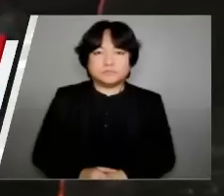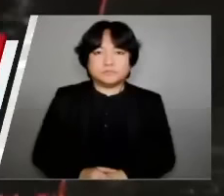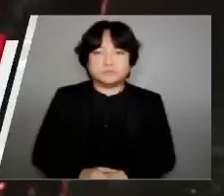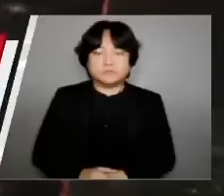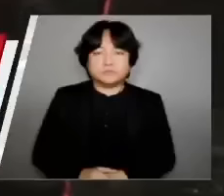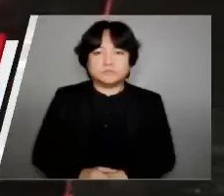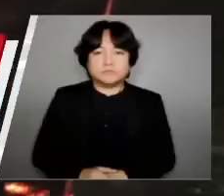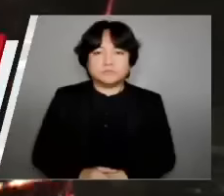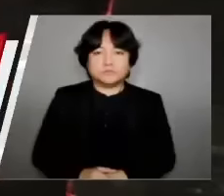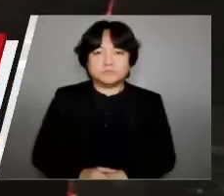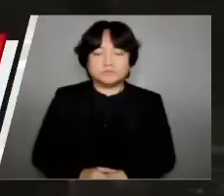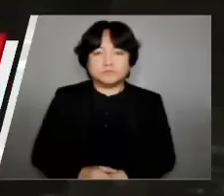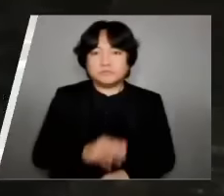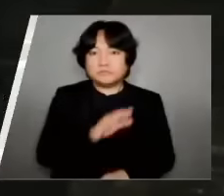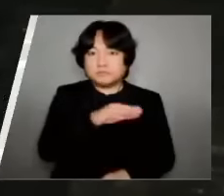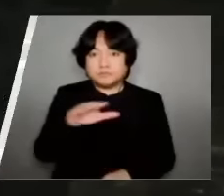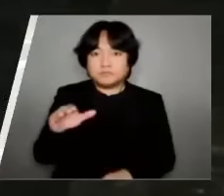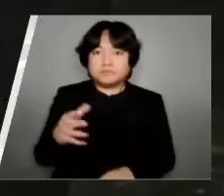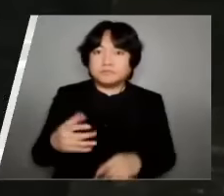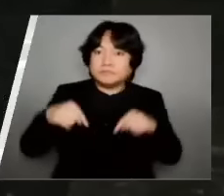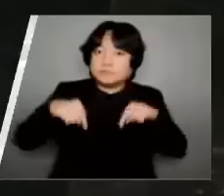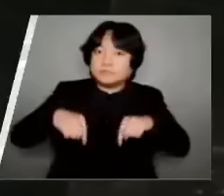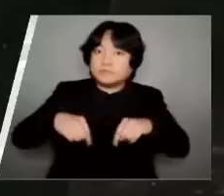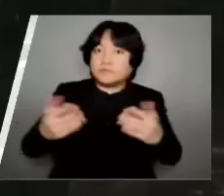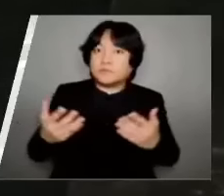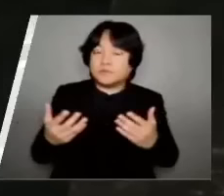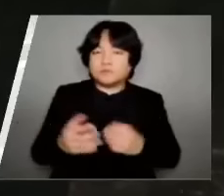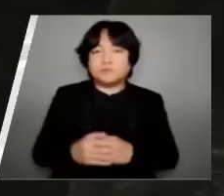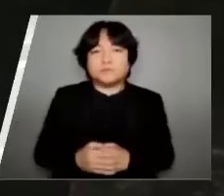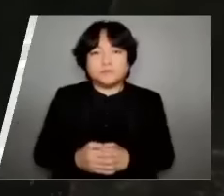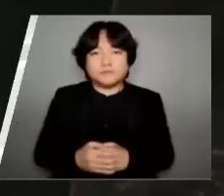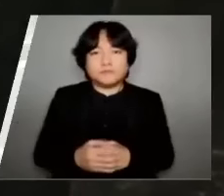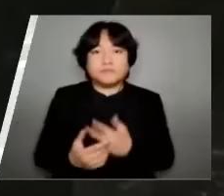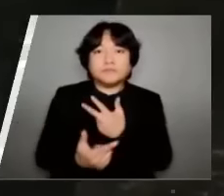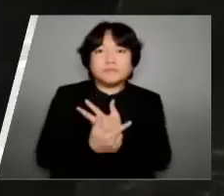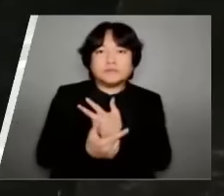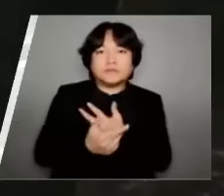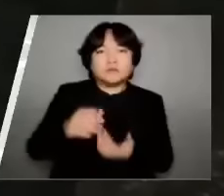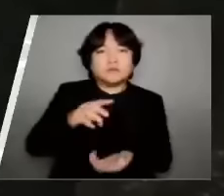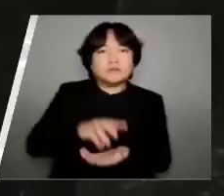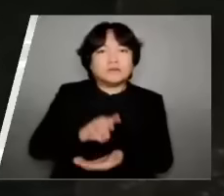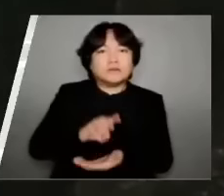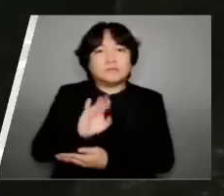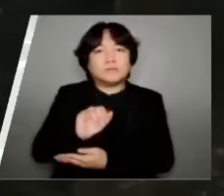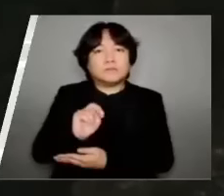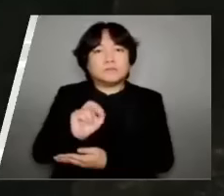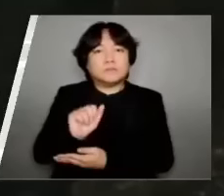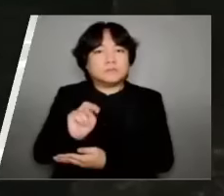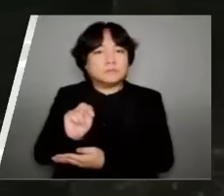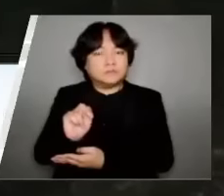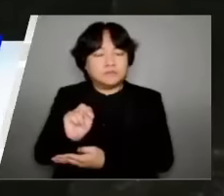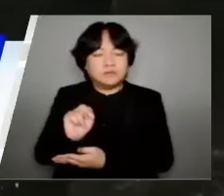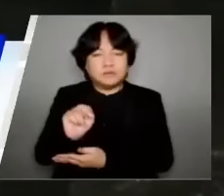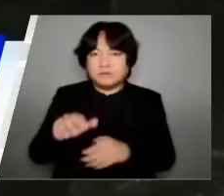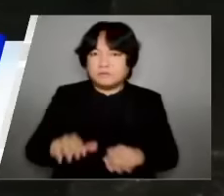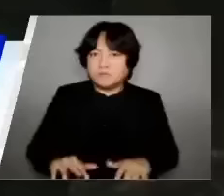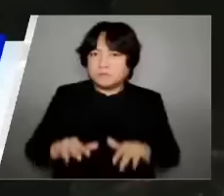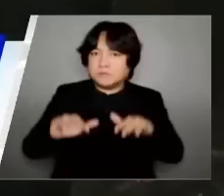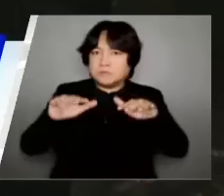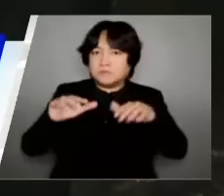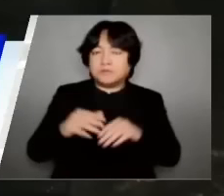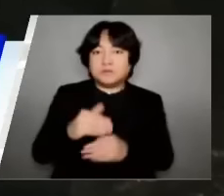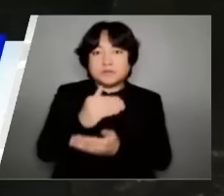Atong Pia, baha pa rin hanggang ngayon dito sa barangay de La Paz sa Binyan, Laguna. Hindi tulad ng ibang binahang lugar na mabilis humupa ang tubig pag tila ng